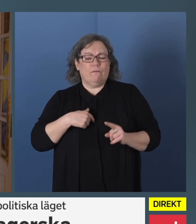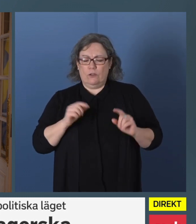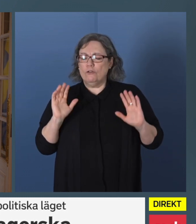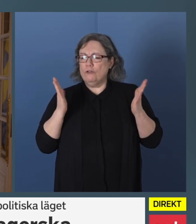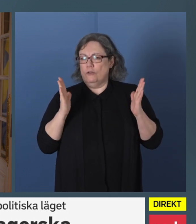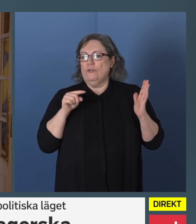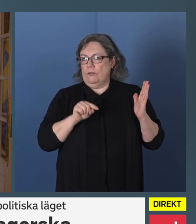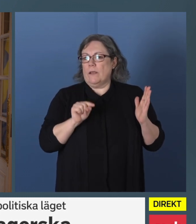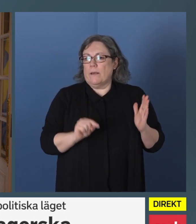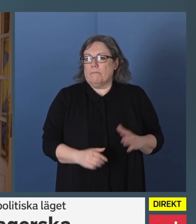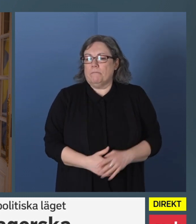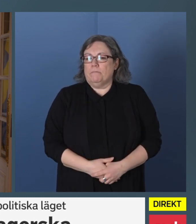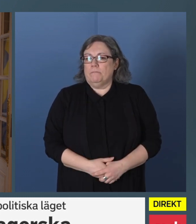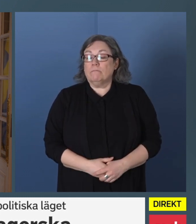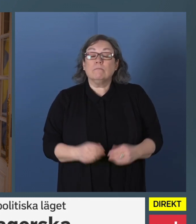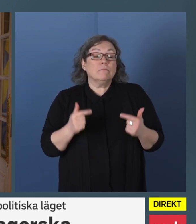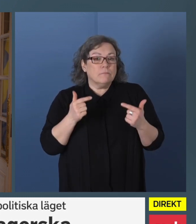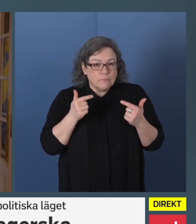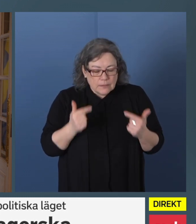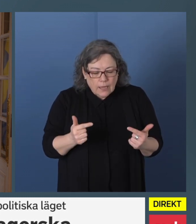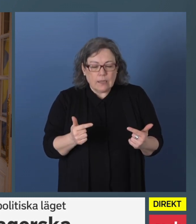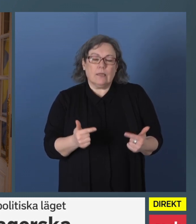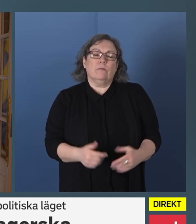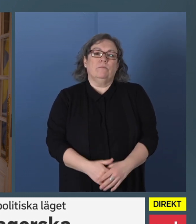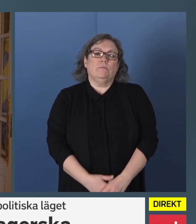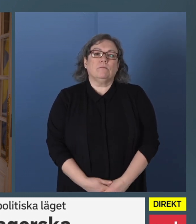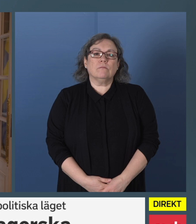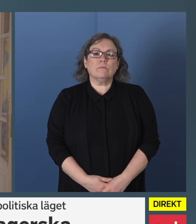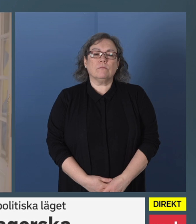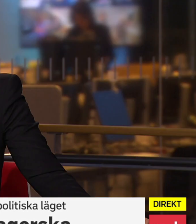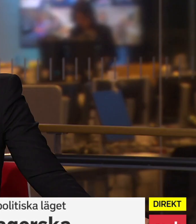uppgiften. Tack för att ni lyssnade.